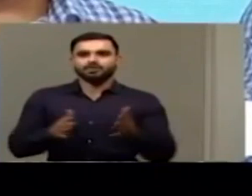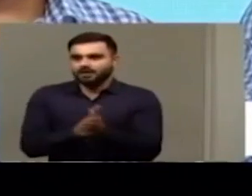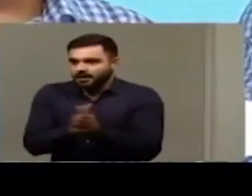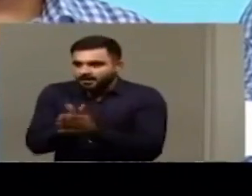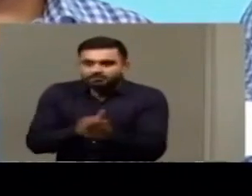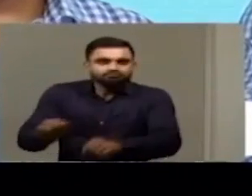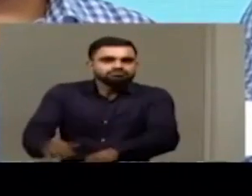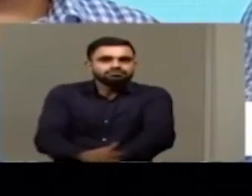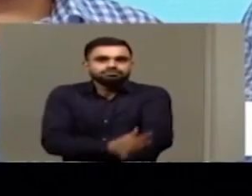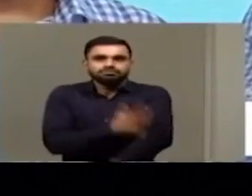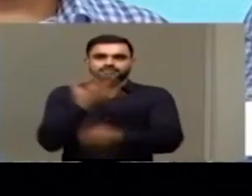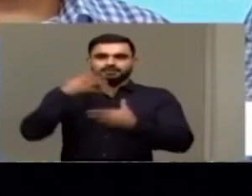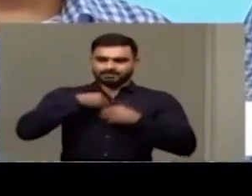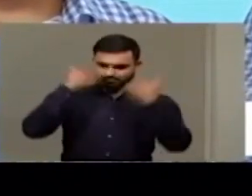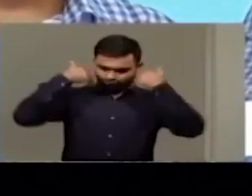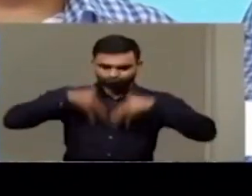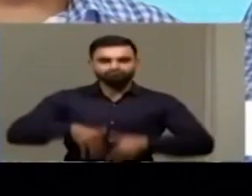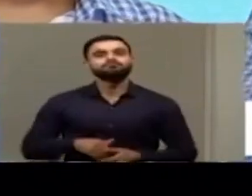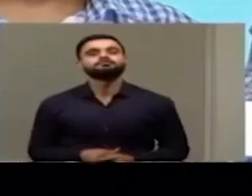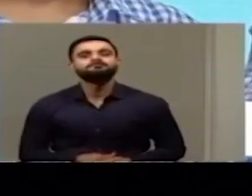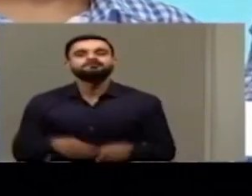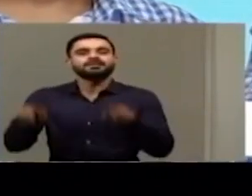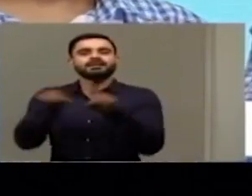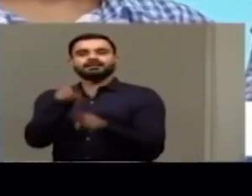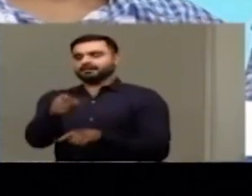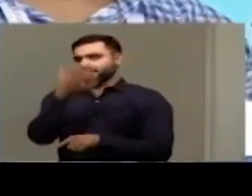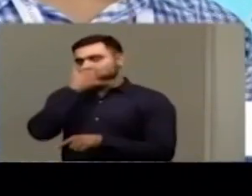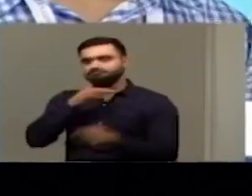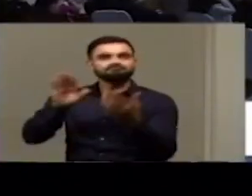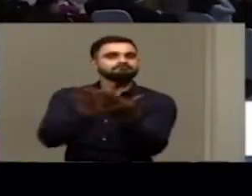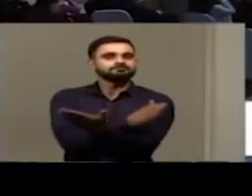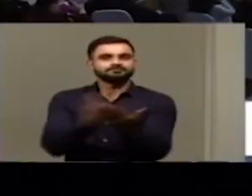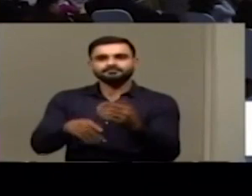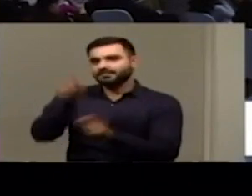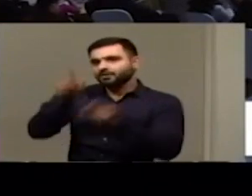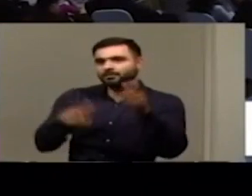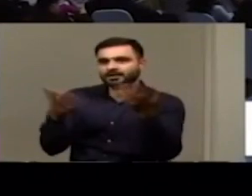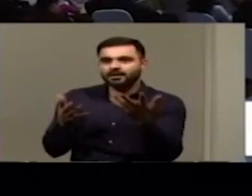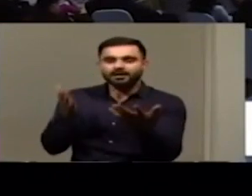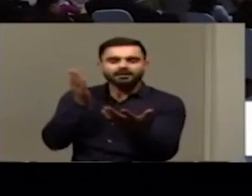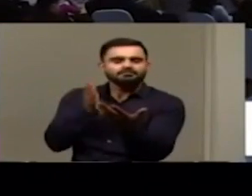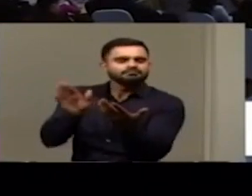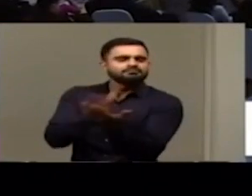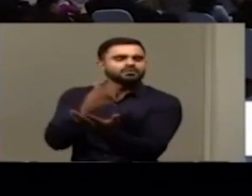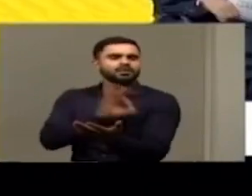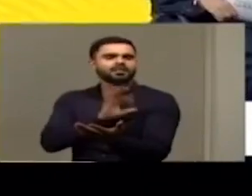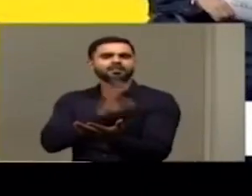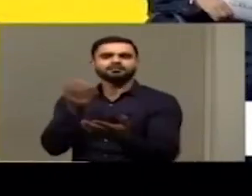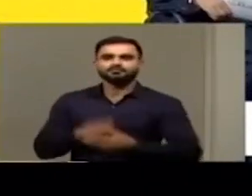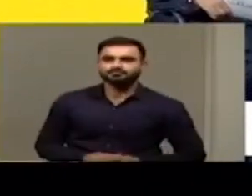जोश सा भर देता है ये शरीर में और ये बहुत अच्छा सॉन्ग है। और आपको किस तरह का म्यूजिक पसंद है?